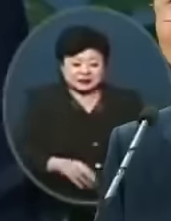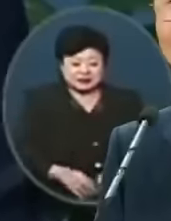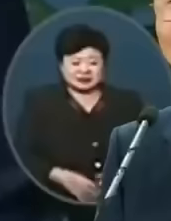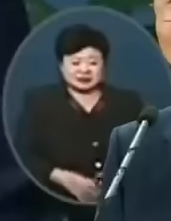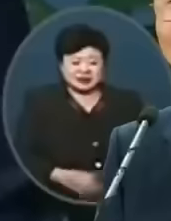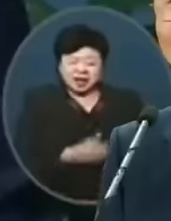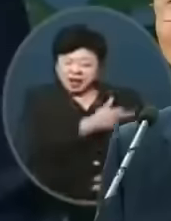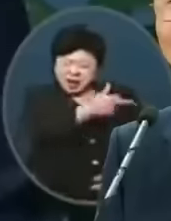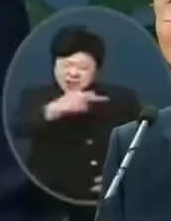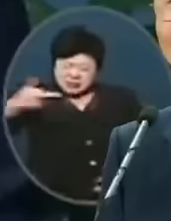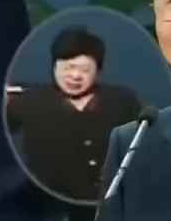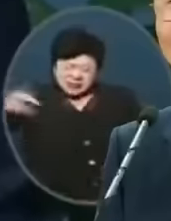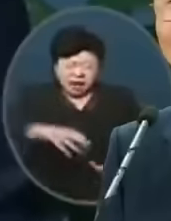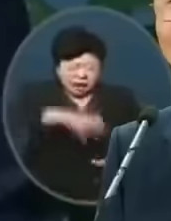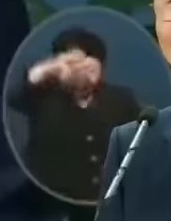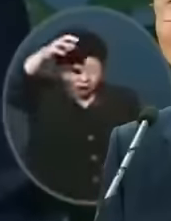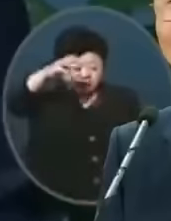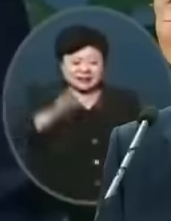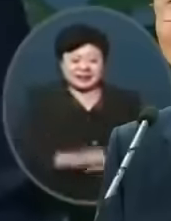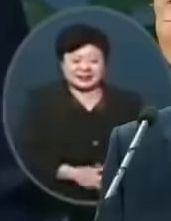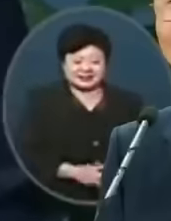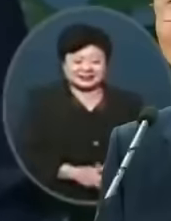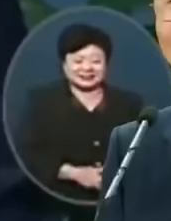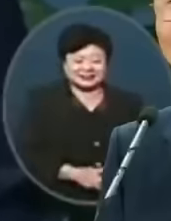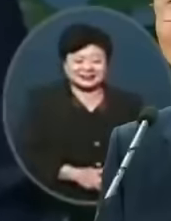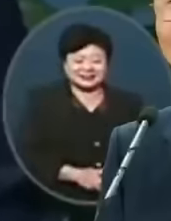밀어낼지 없을지 큰 눈덩이가 되는 것입니다.